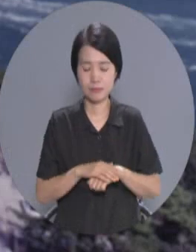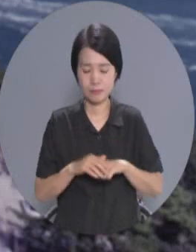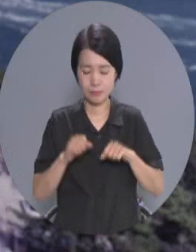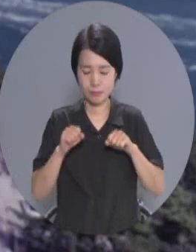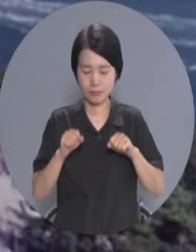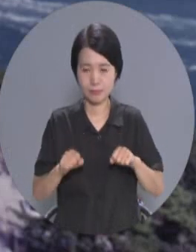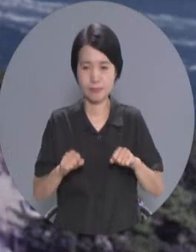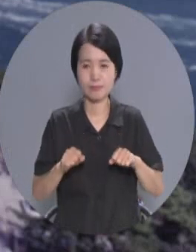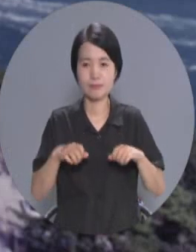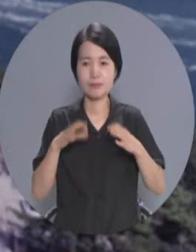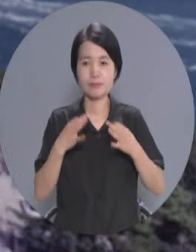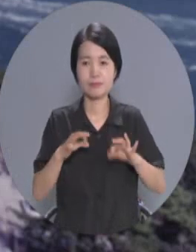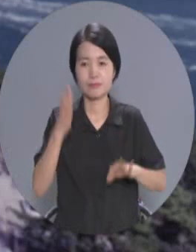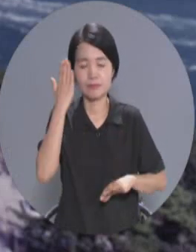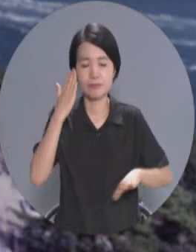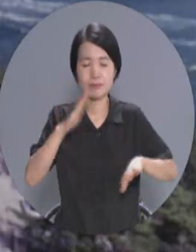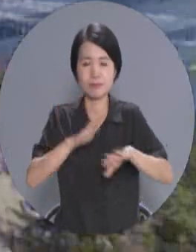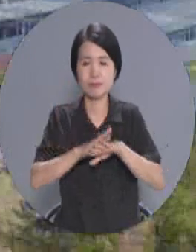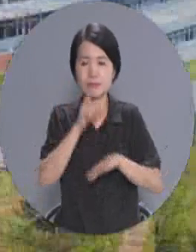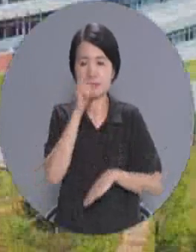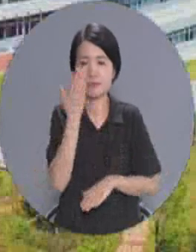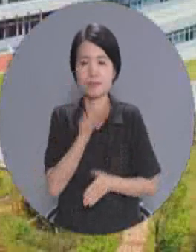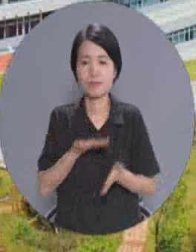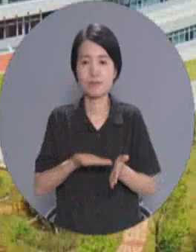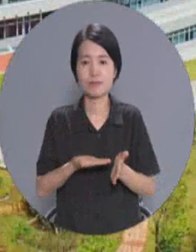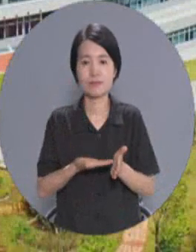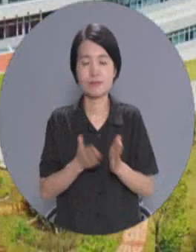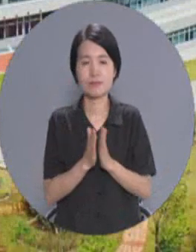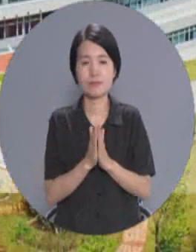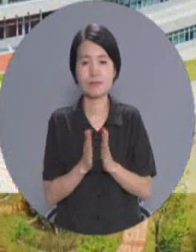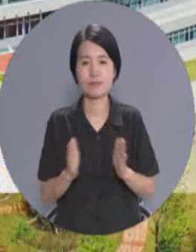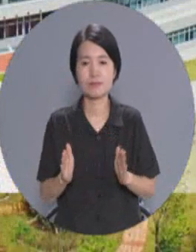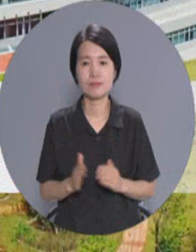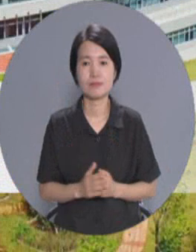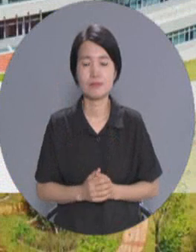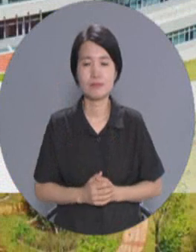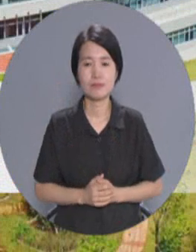여러분 안녕하십니까? 금요일 밤 여수 MBC 뉴스데스크입니다.